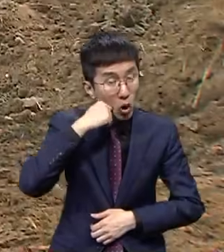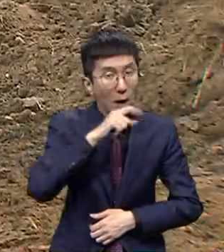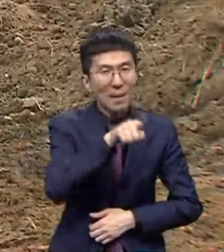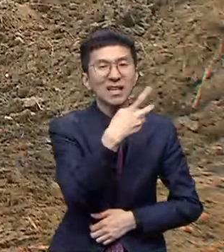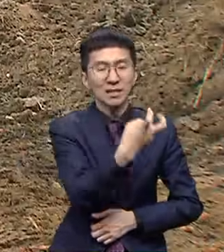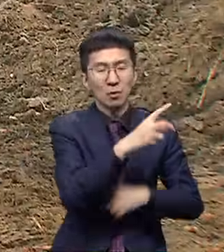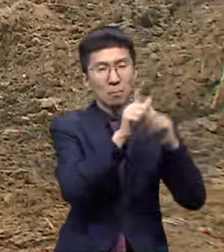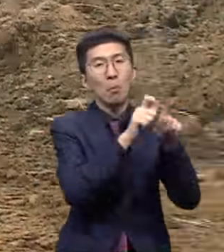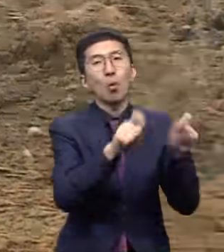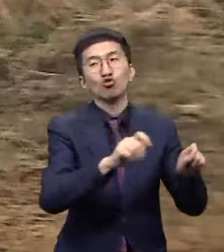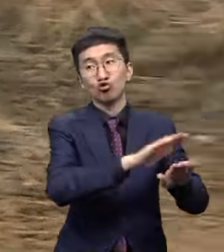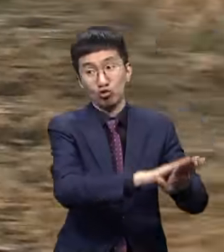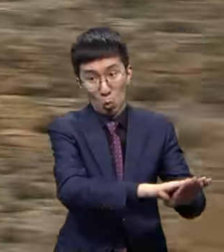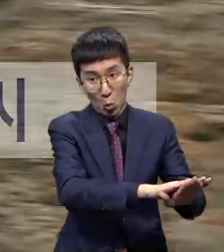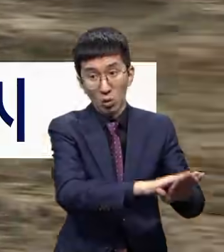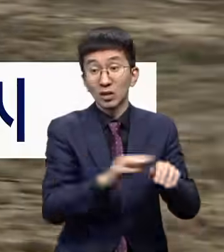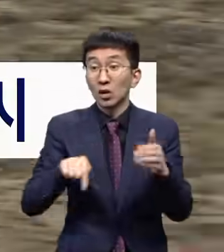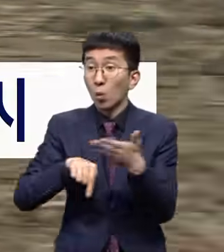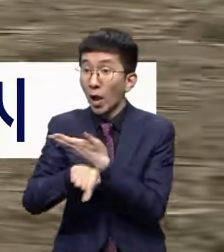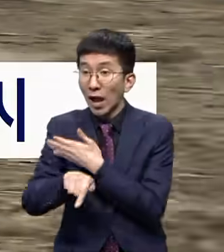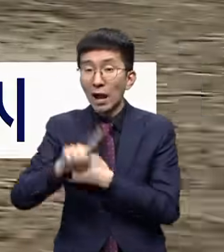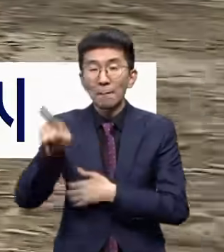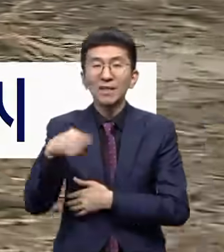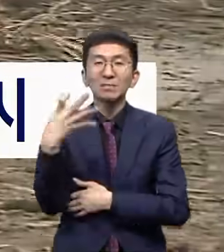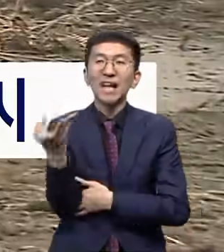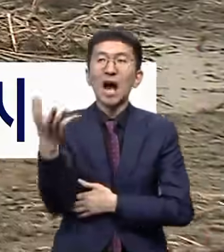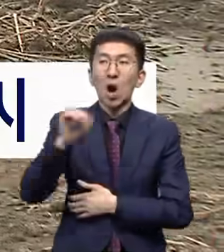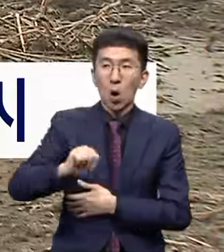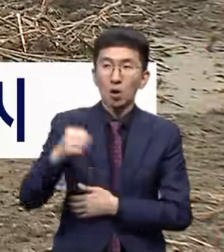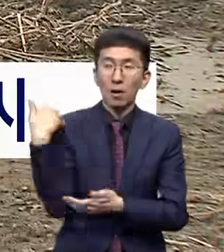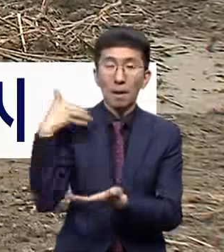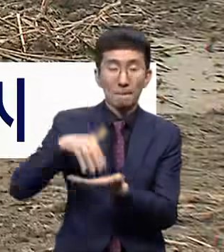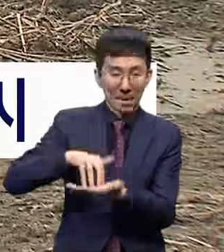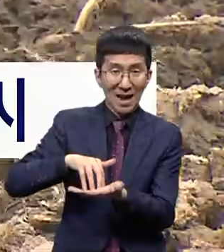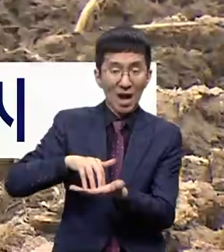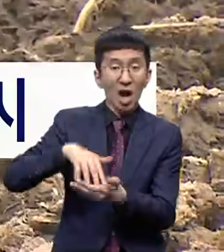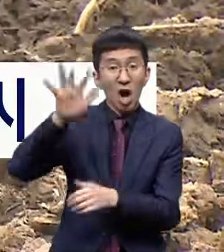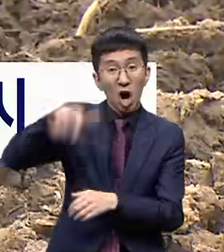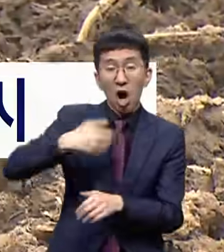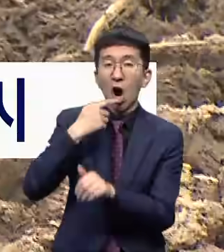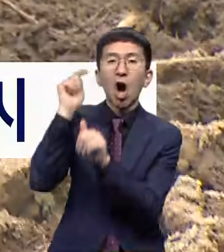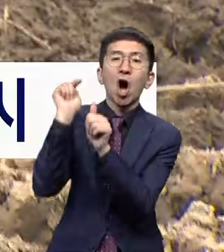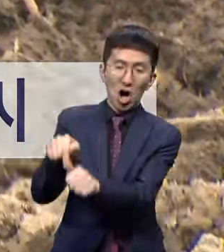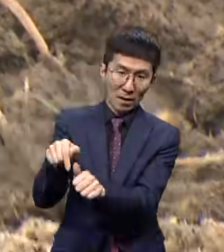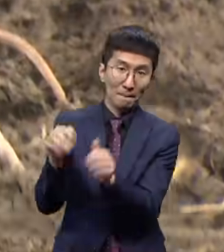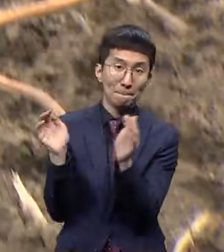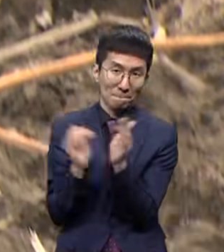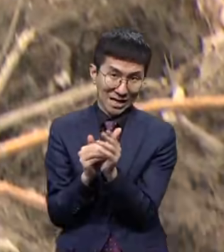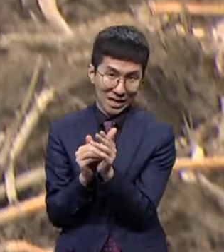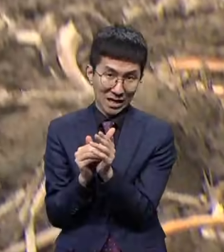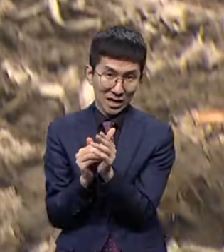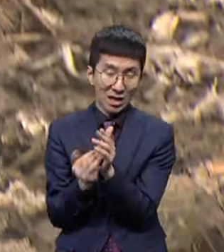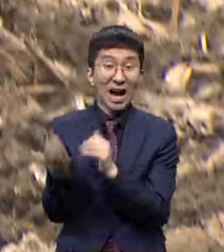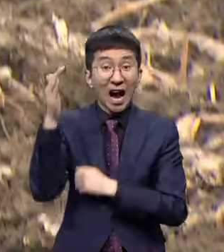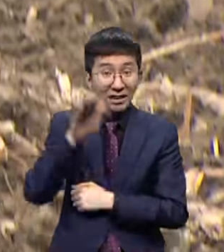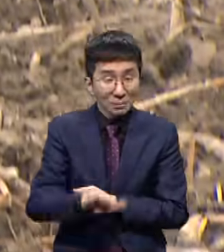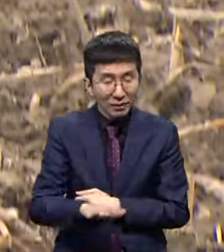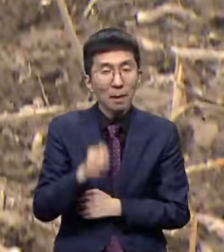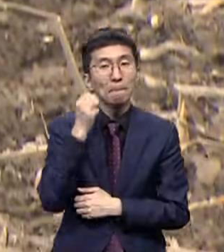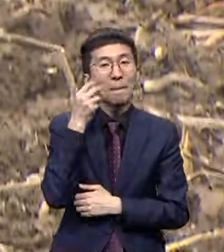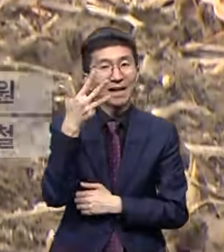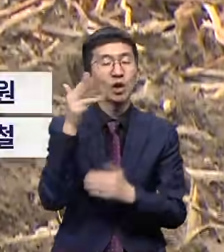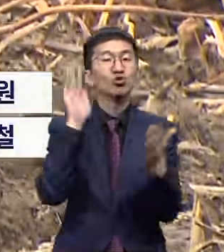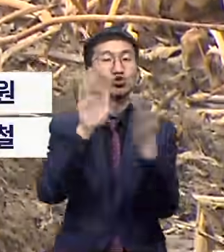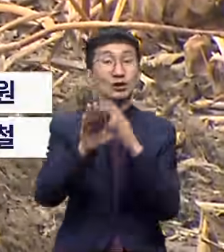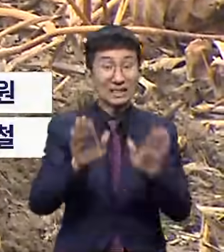일단 놔두고 나머지 114억 원부터 돌려받으라고 LH와 수자원공사에 지시했습니다. 8개월이 지난